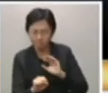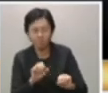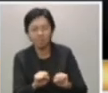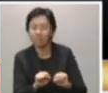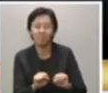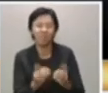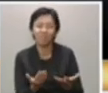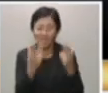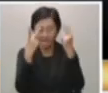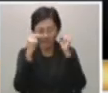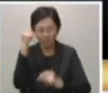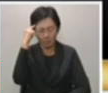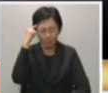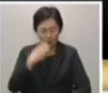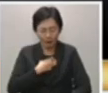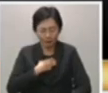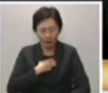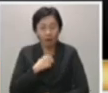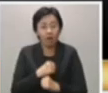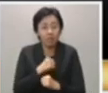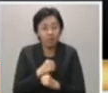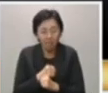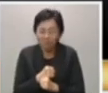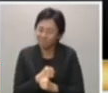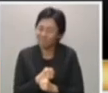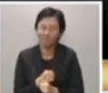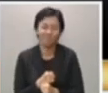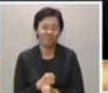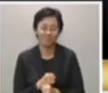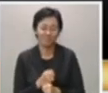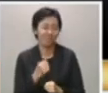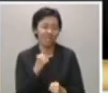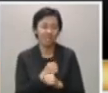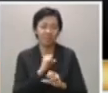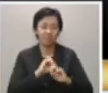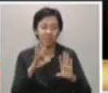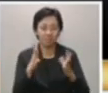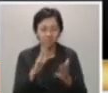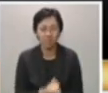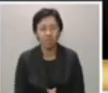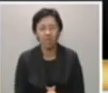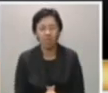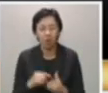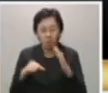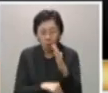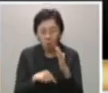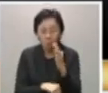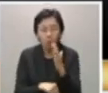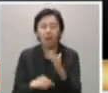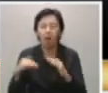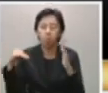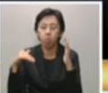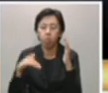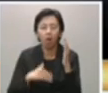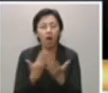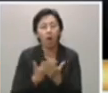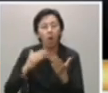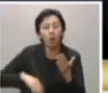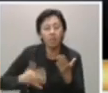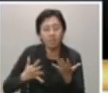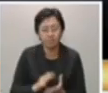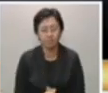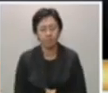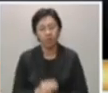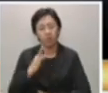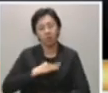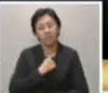ได้ช่วยให้เกิดผลพวงแห่งการลดในการคอร์รัปชันลงเลยเป็นที่น่า